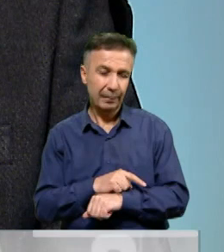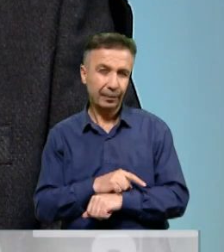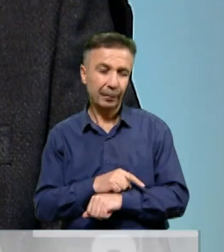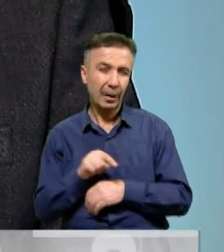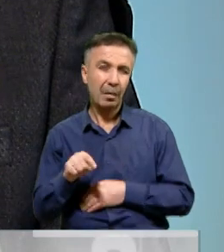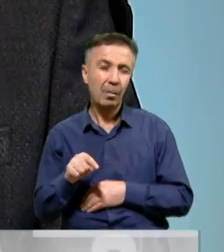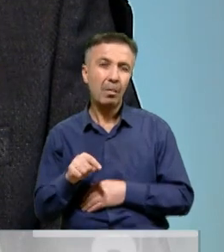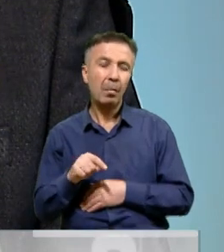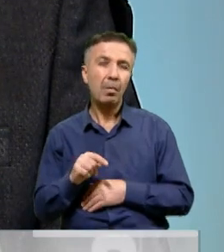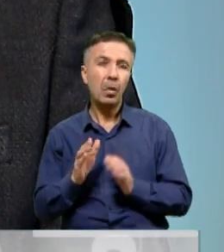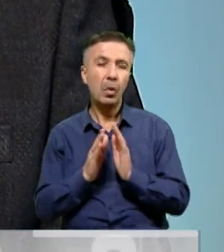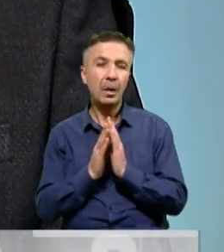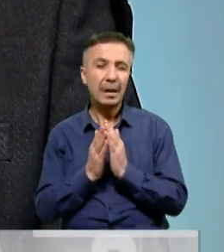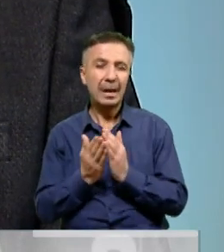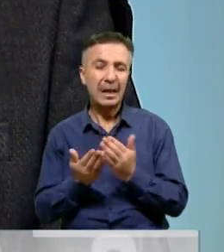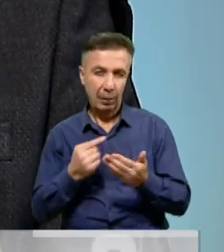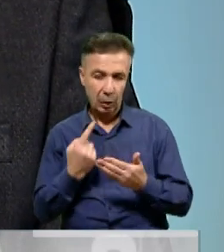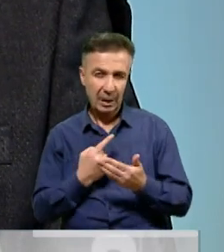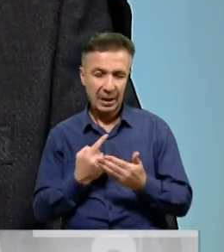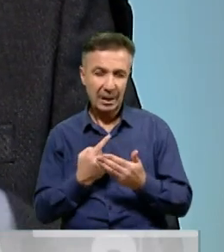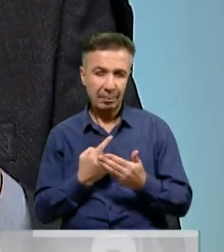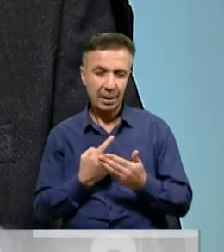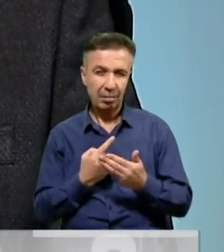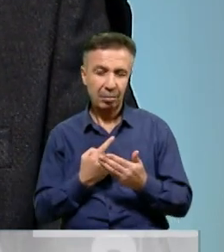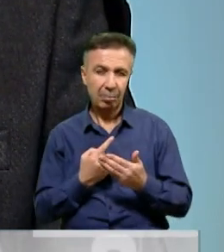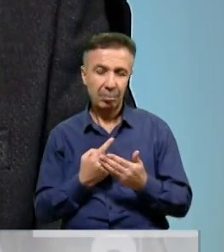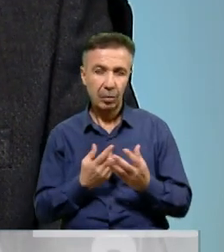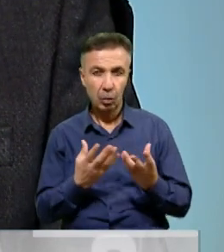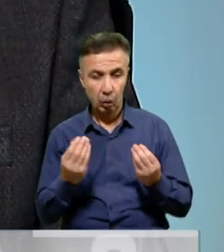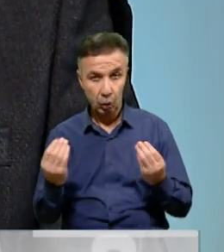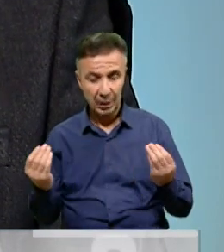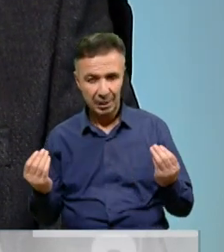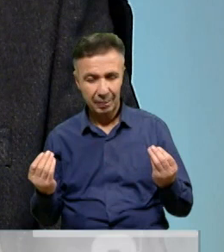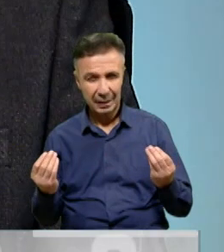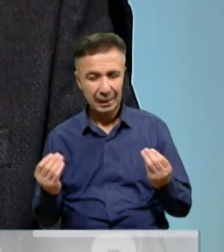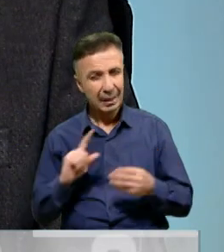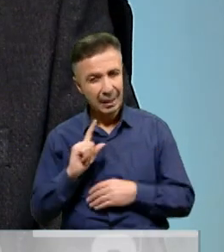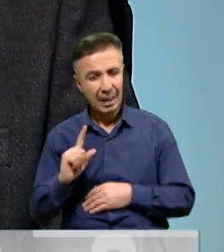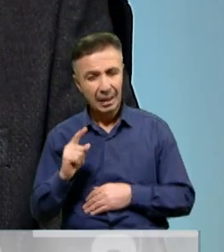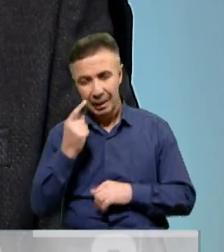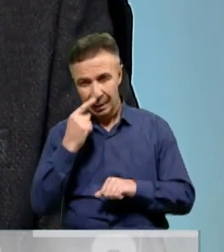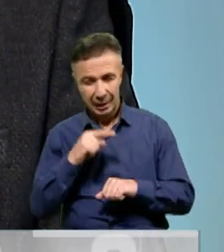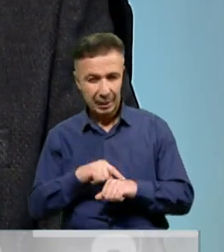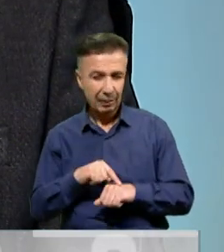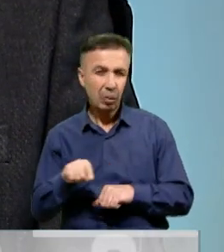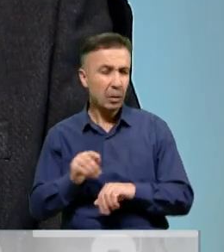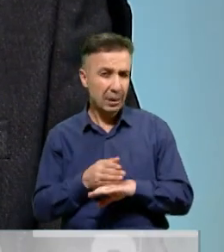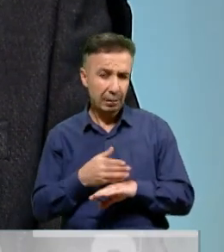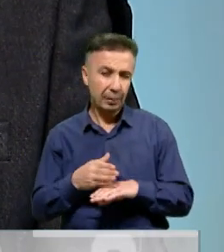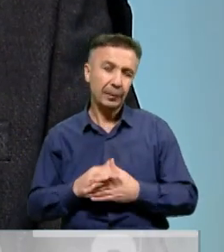bu Mushaf'ın çoğaltılması yani birden fazla hale getirilmesinin gerekliliğine inandı. Bunun sebebi